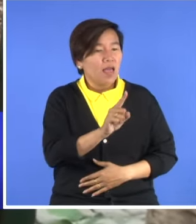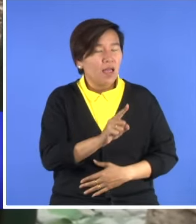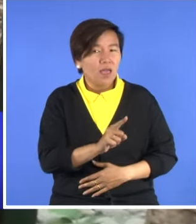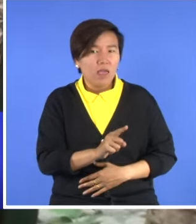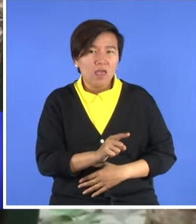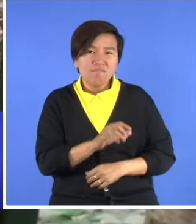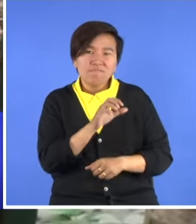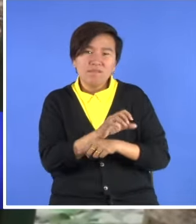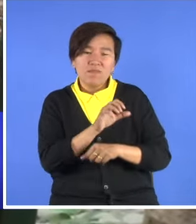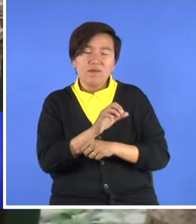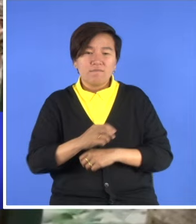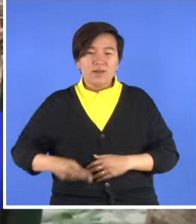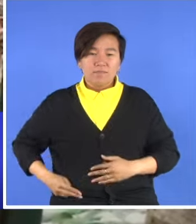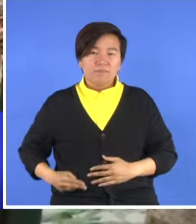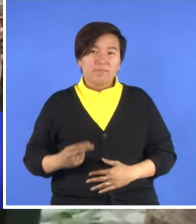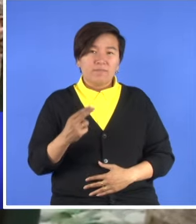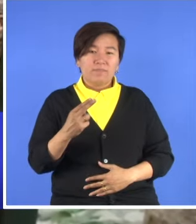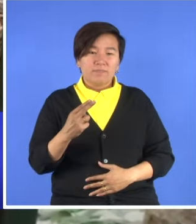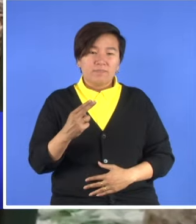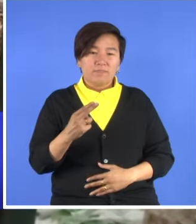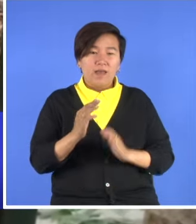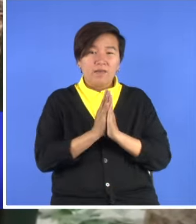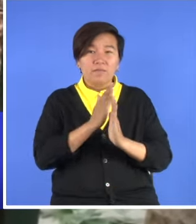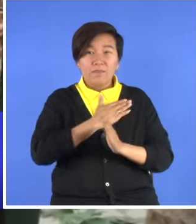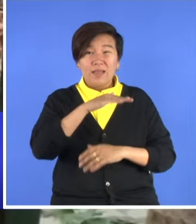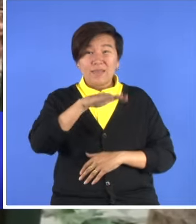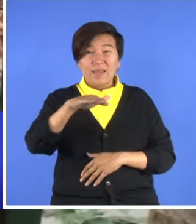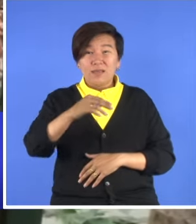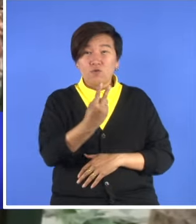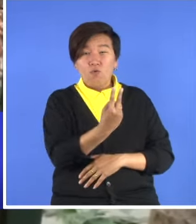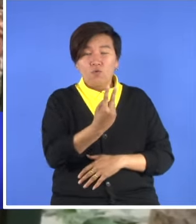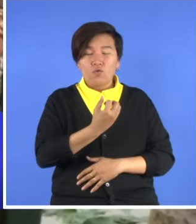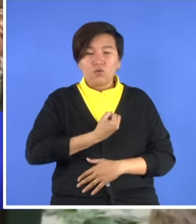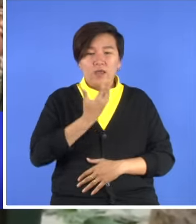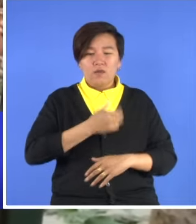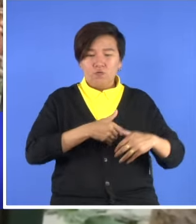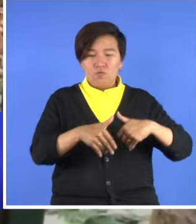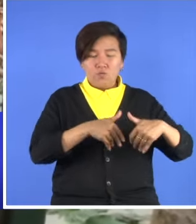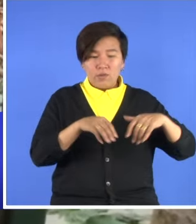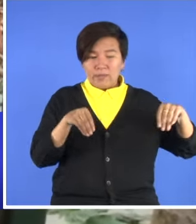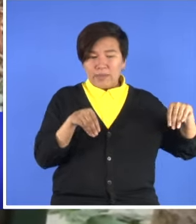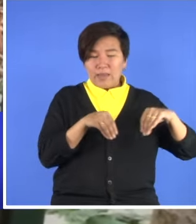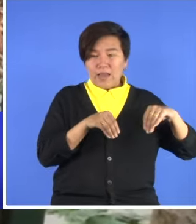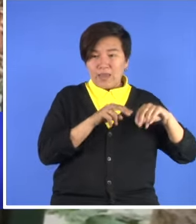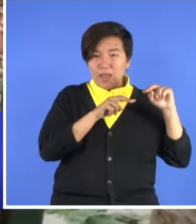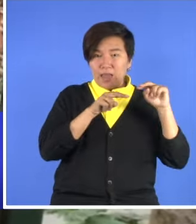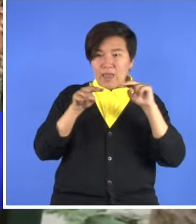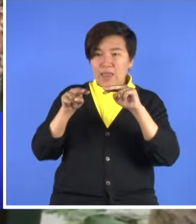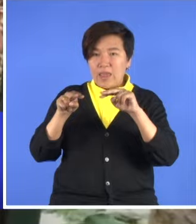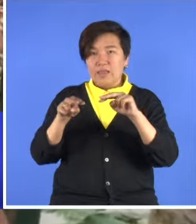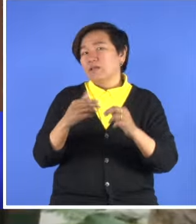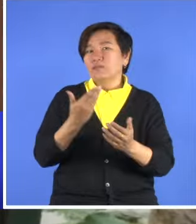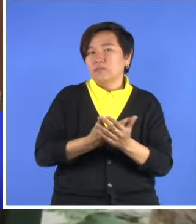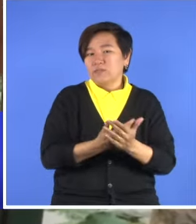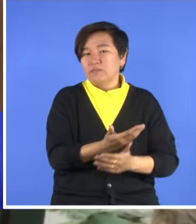แบบนี้นะครับมันก็ชักปืนออกมาขู่ทำให้เณร 2รูปก็ตกใจระหว่างนั้นมีชาวบ้านอยู่ใกล้ๆนะฮะเห็นวัยรุ่นนะฮะมันไถเงิน